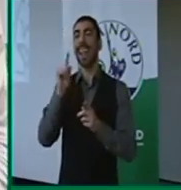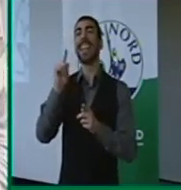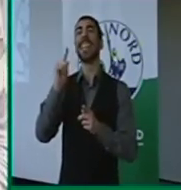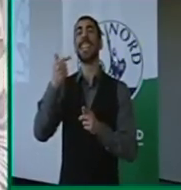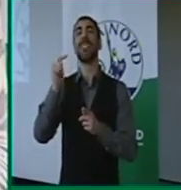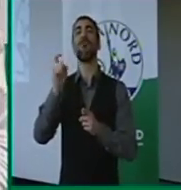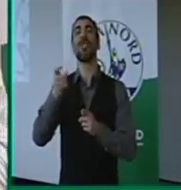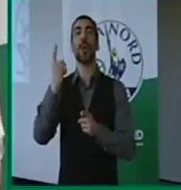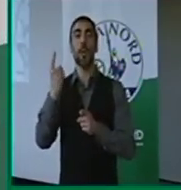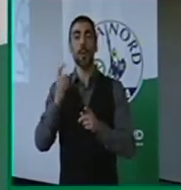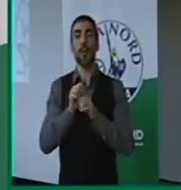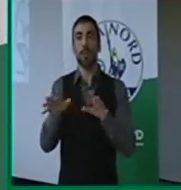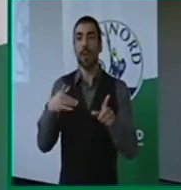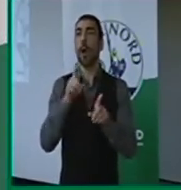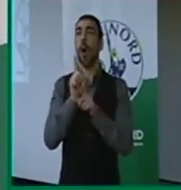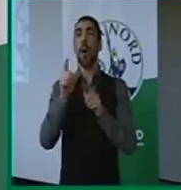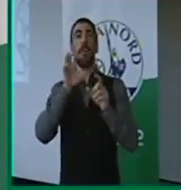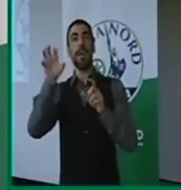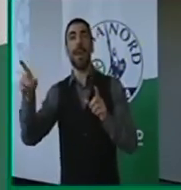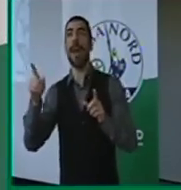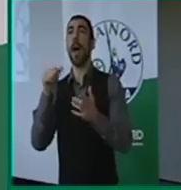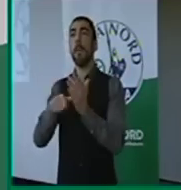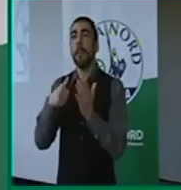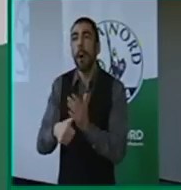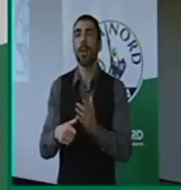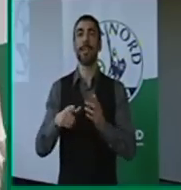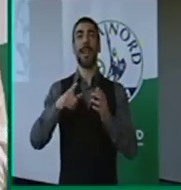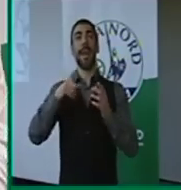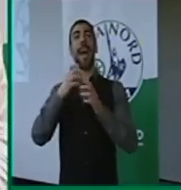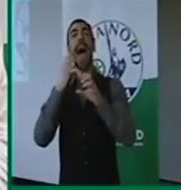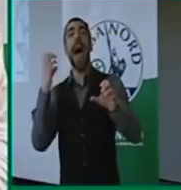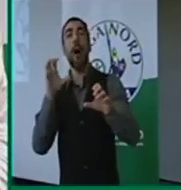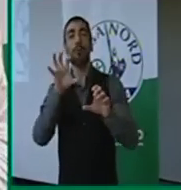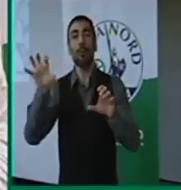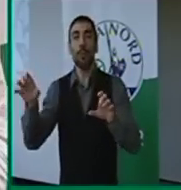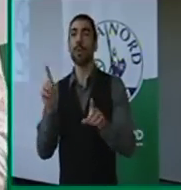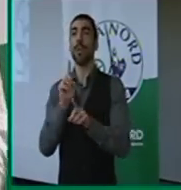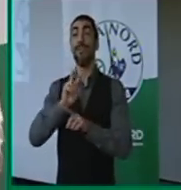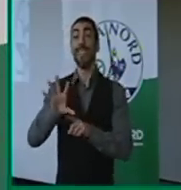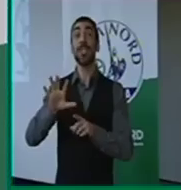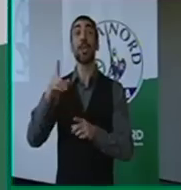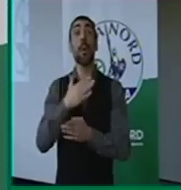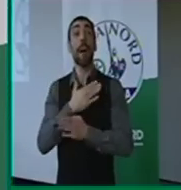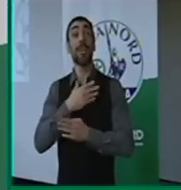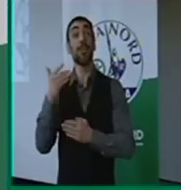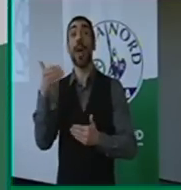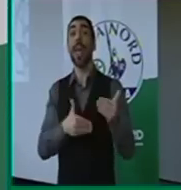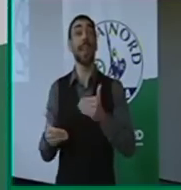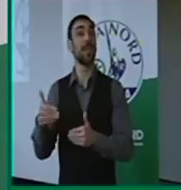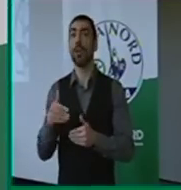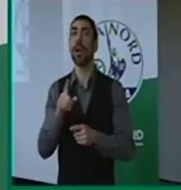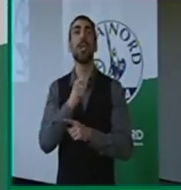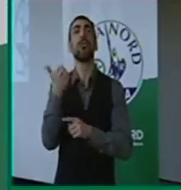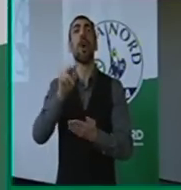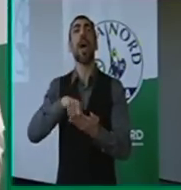sull'autobus Imposta dal panettiere dobbiamo contagiare il 25 maggio non ci sono elezioni il 25 maggio c'è un